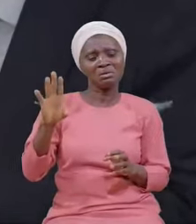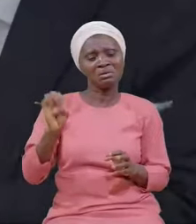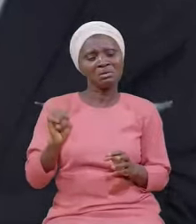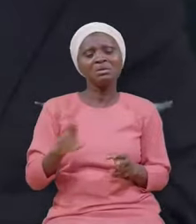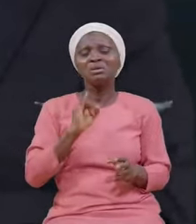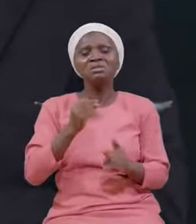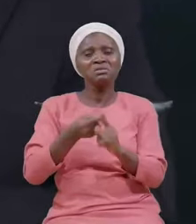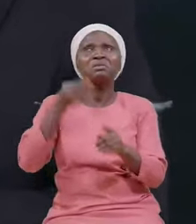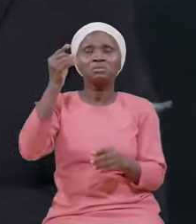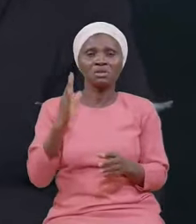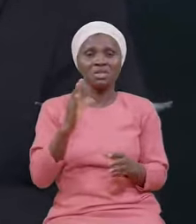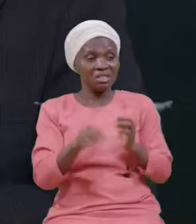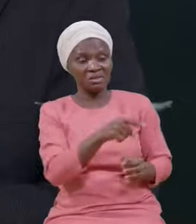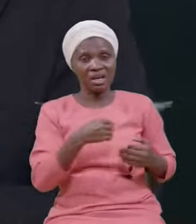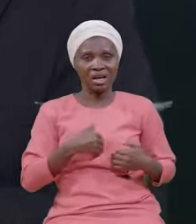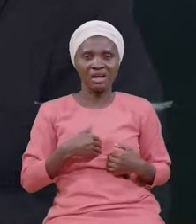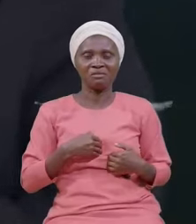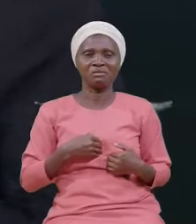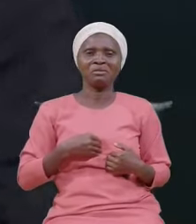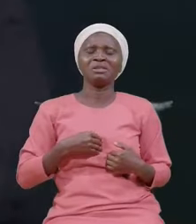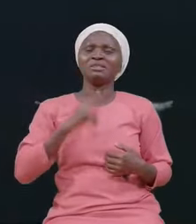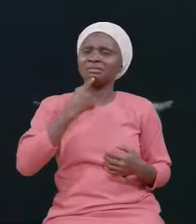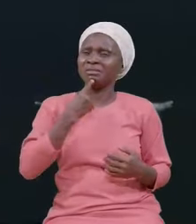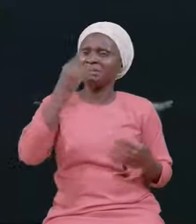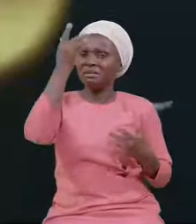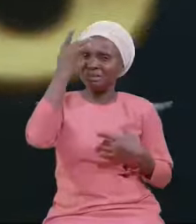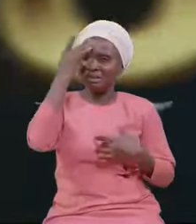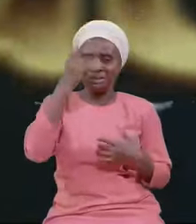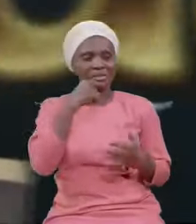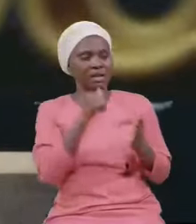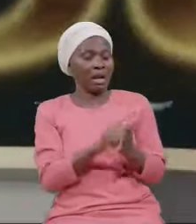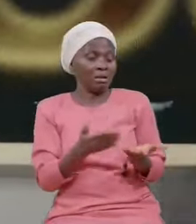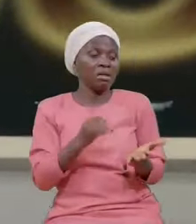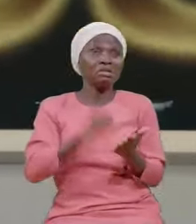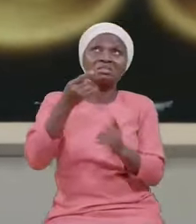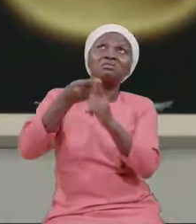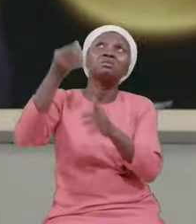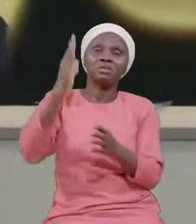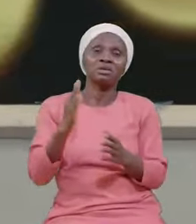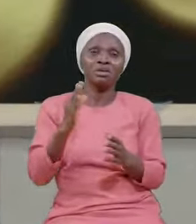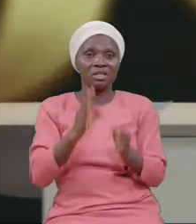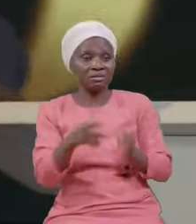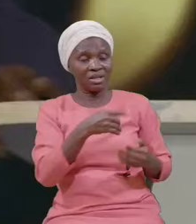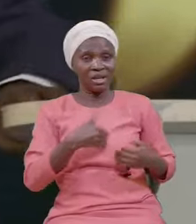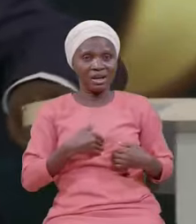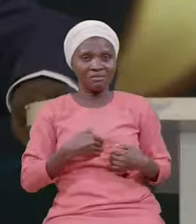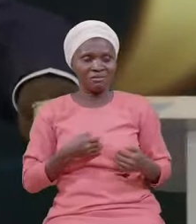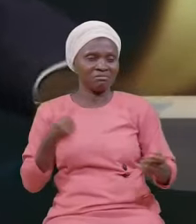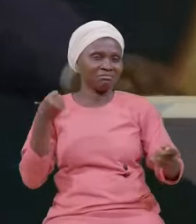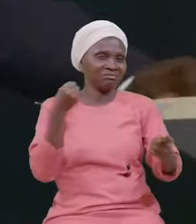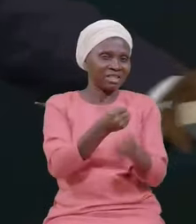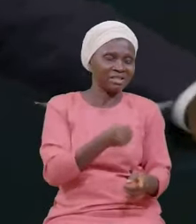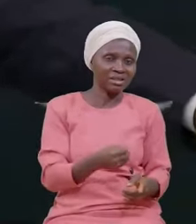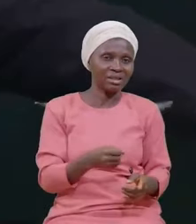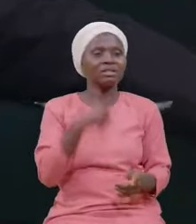une maladie incurable, ils disent, ah, c'est Dieu. S'il y a un accident, ils disent, ah, c'est Dieu.